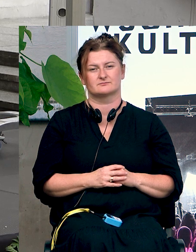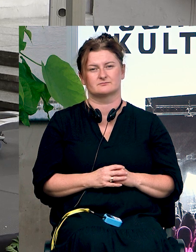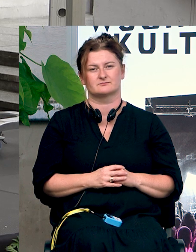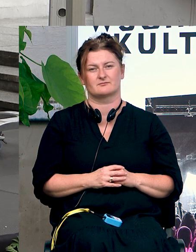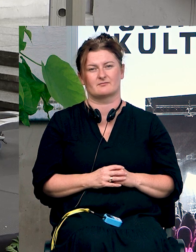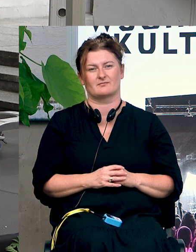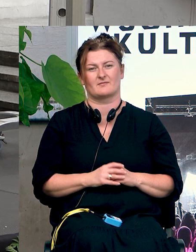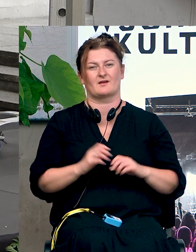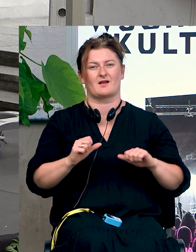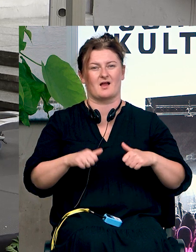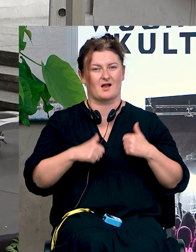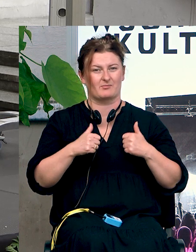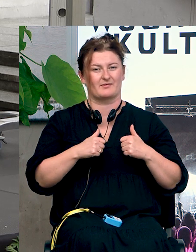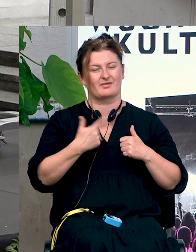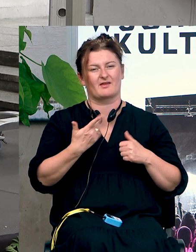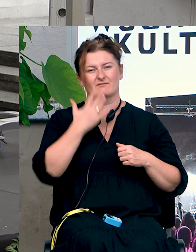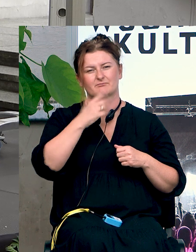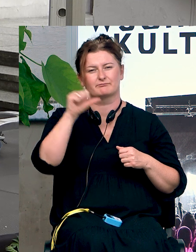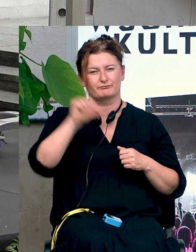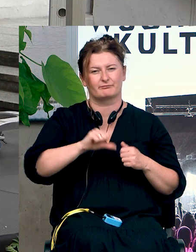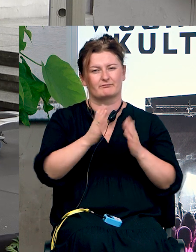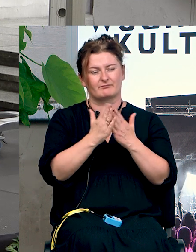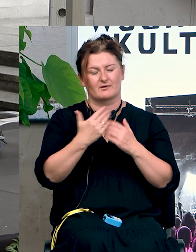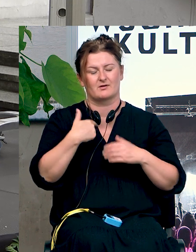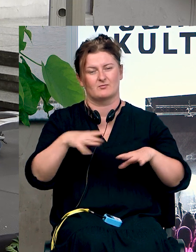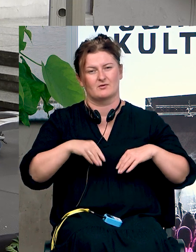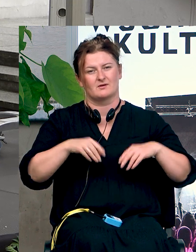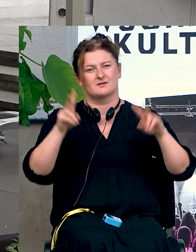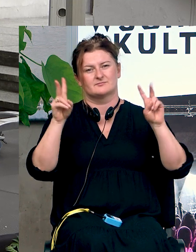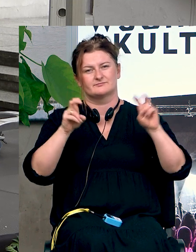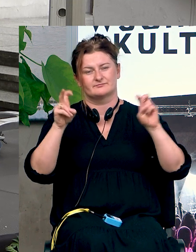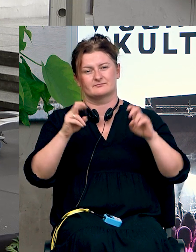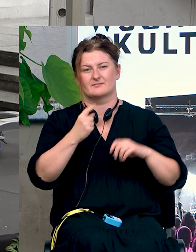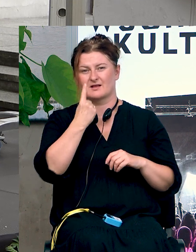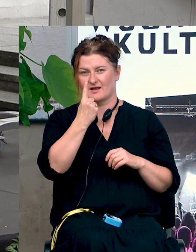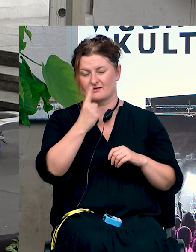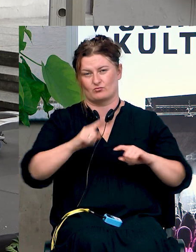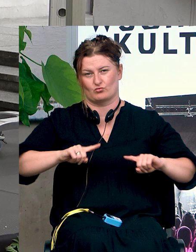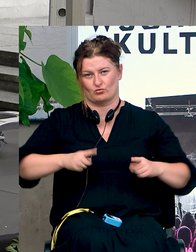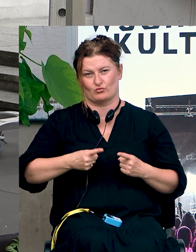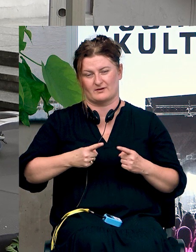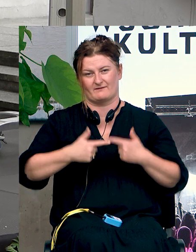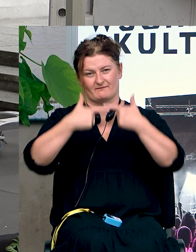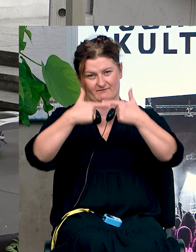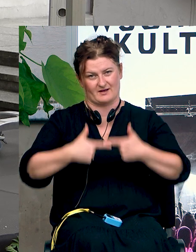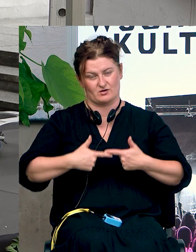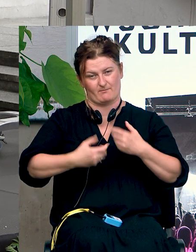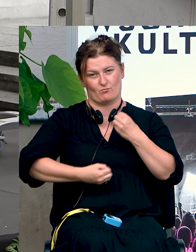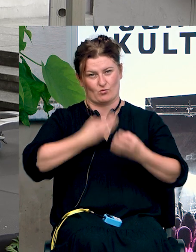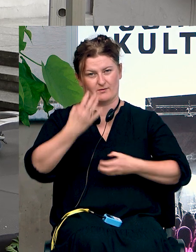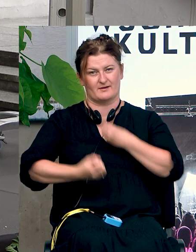nie wpaść w tanią publicystykę, pozwolę sobie zacytować jeden krótki wiersz